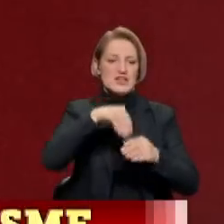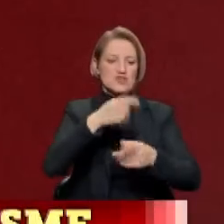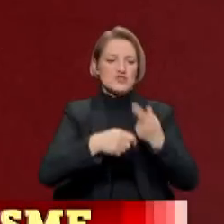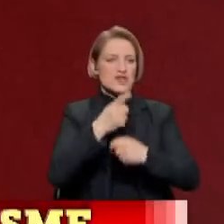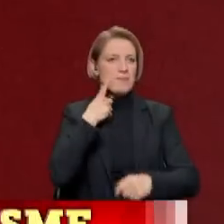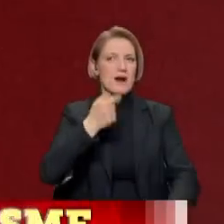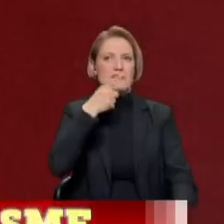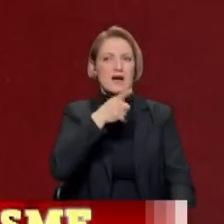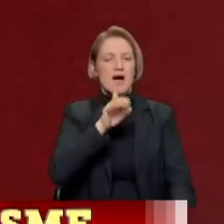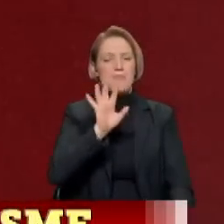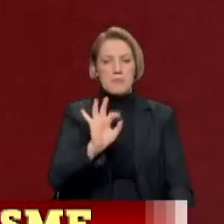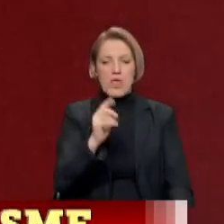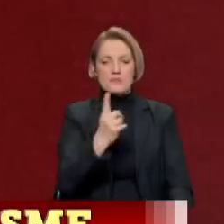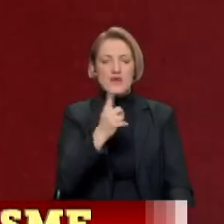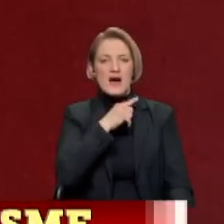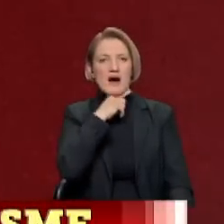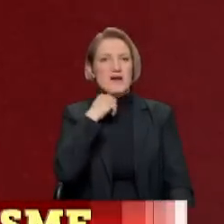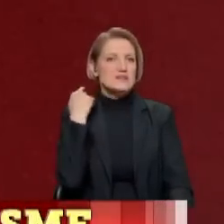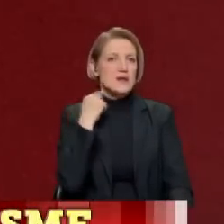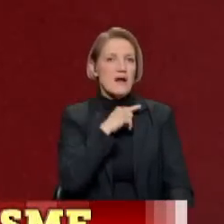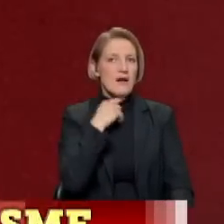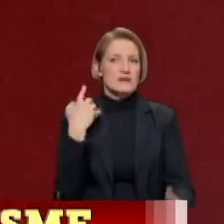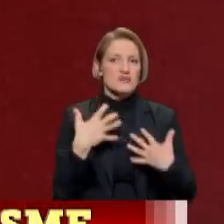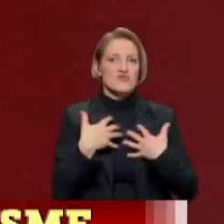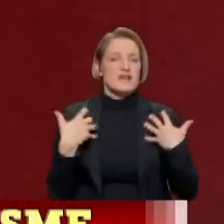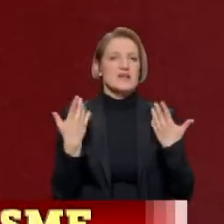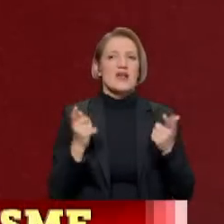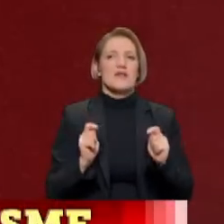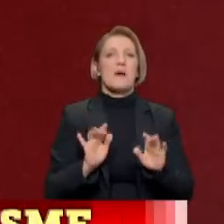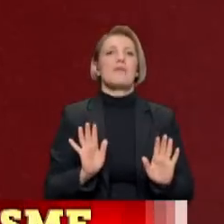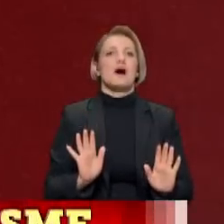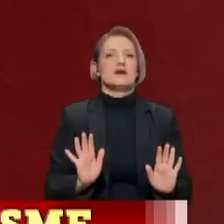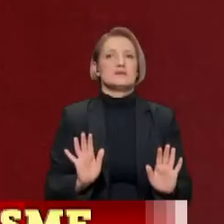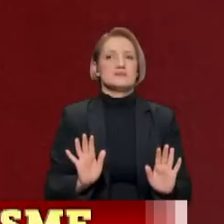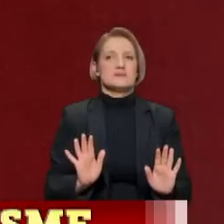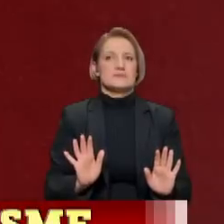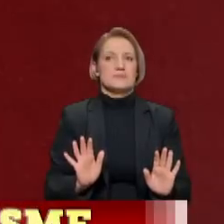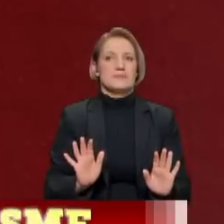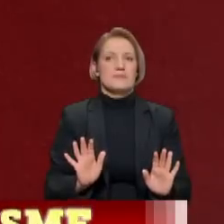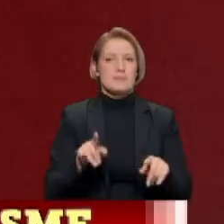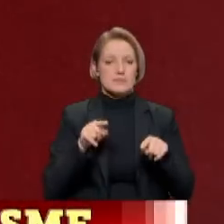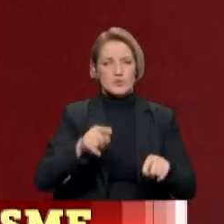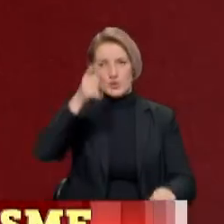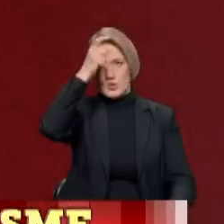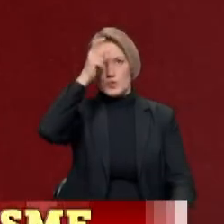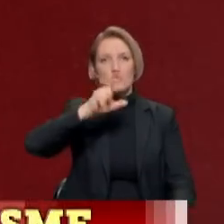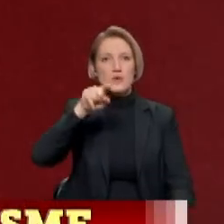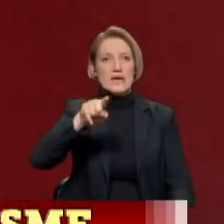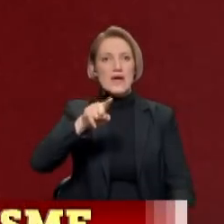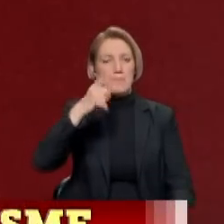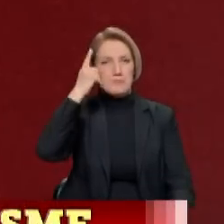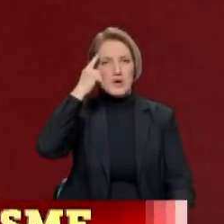Ama böyle bir şeye asla ve asla cesaret edemez. Bu ülke başına yıkılır